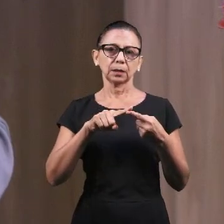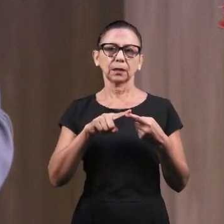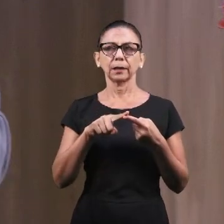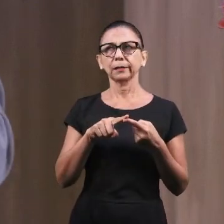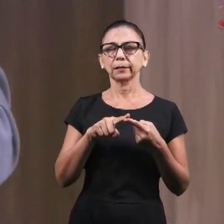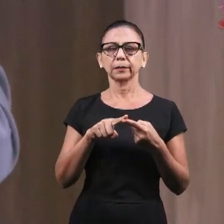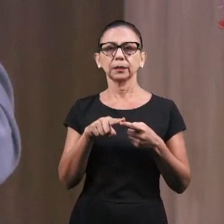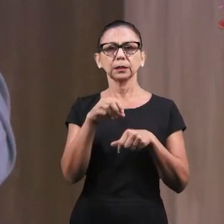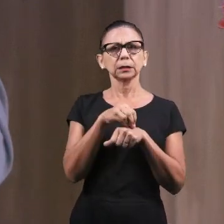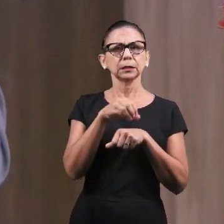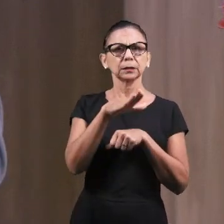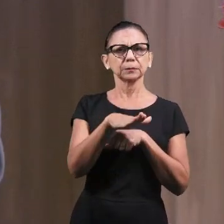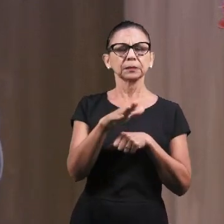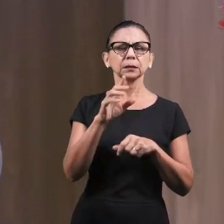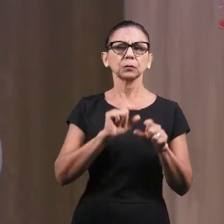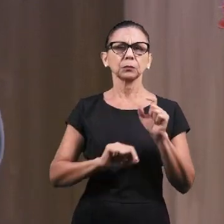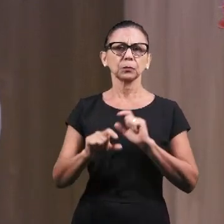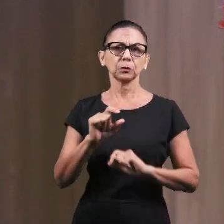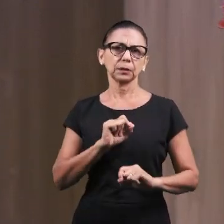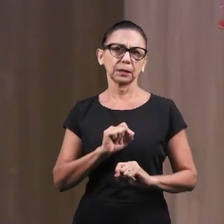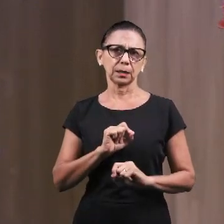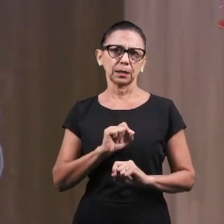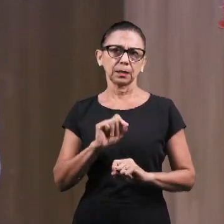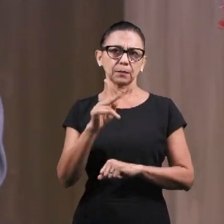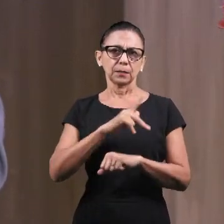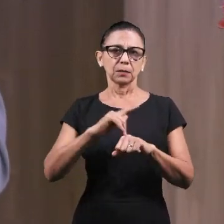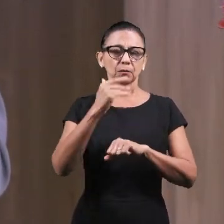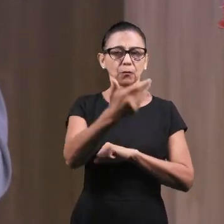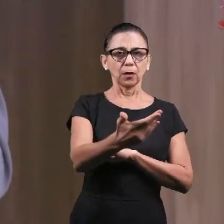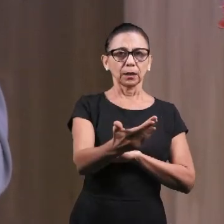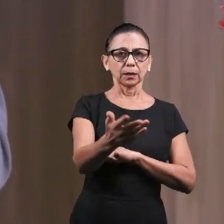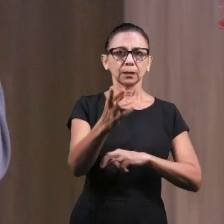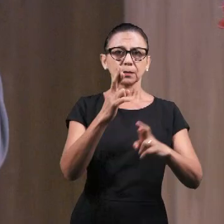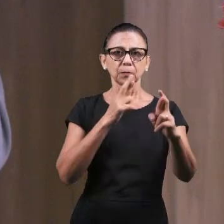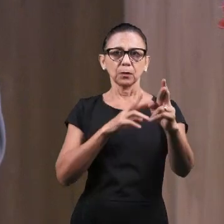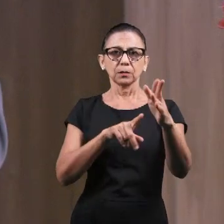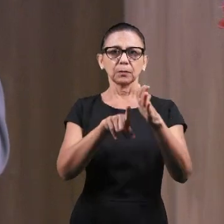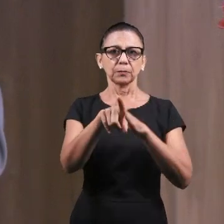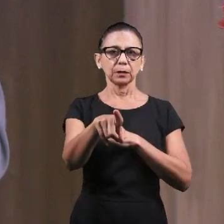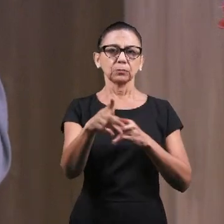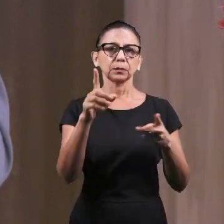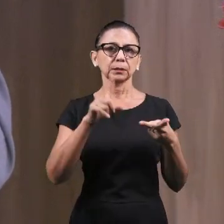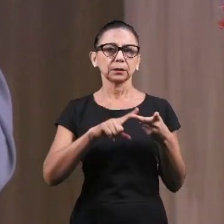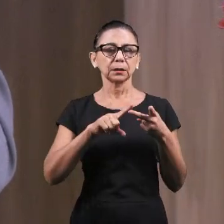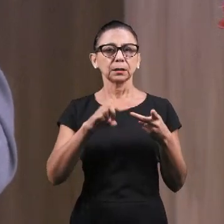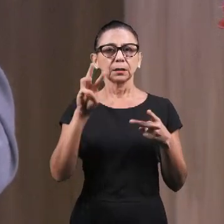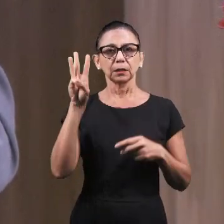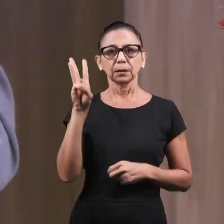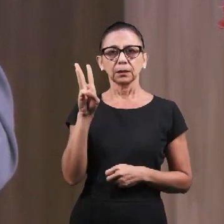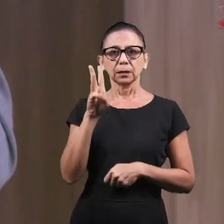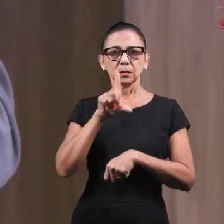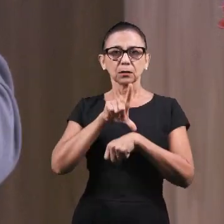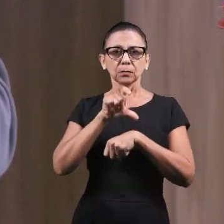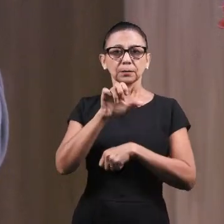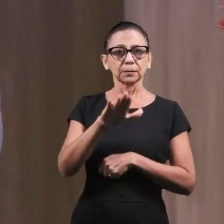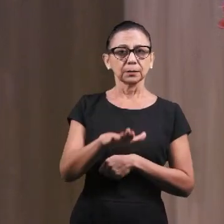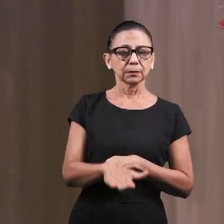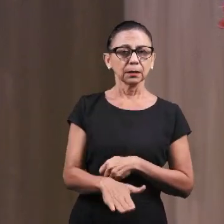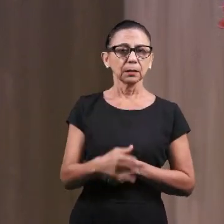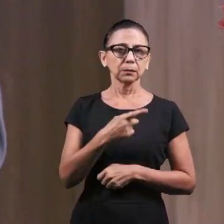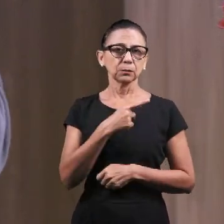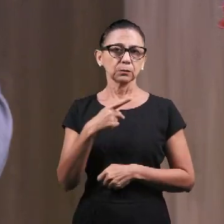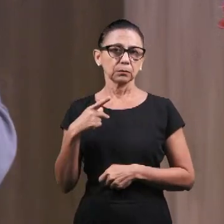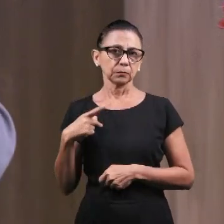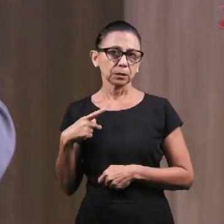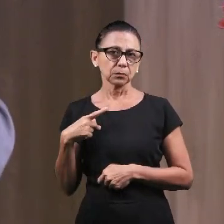la participation des frères et sœurs de l'étranger dans l'école biblique dominicale. À 15h l'après-midi, le pasteur Walter Babo, nous avons la